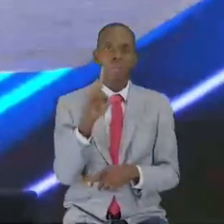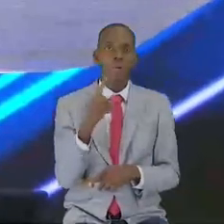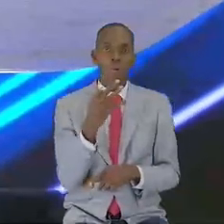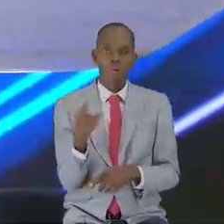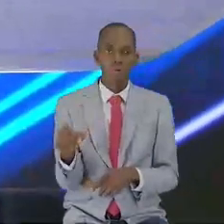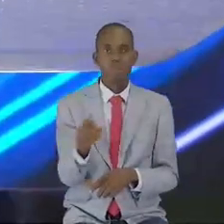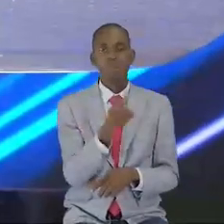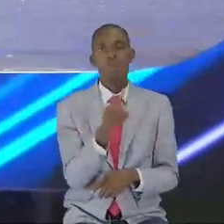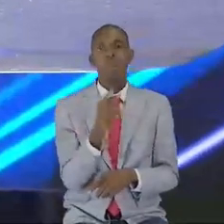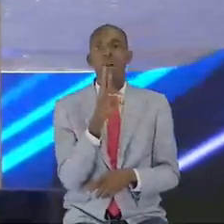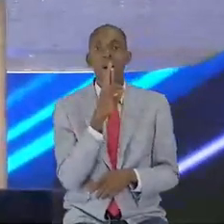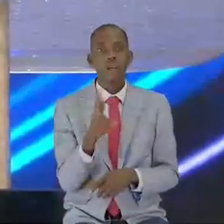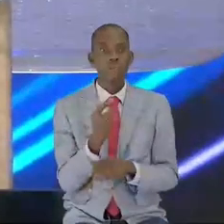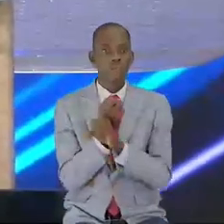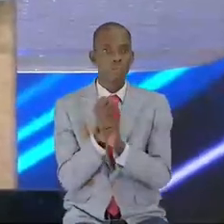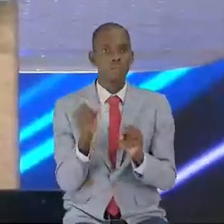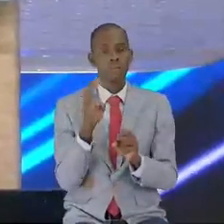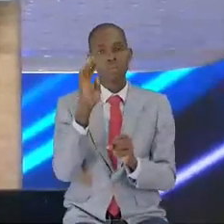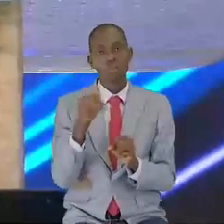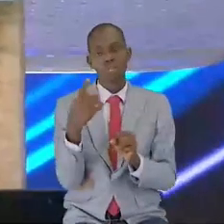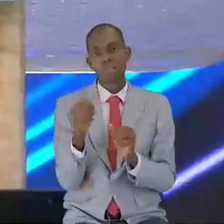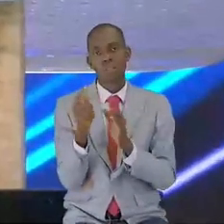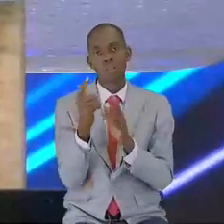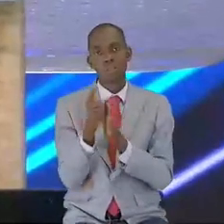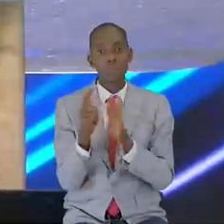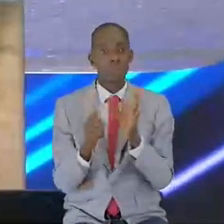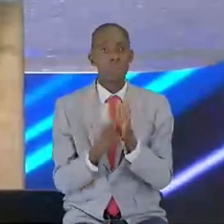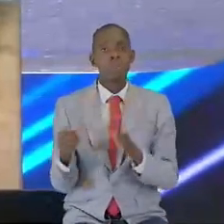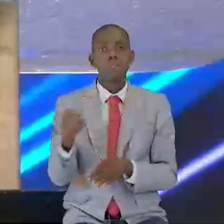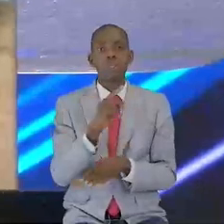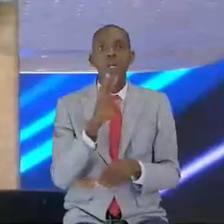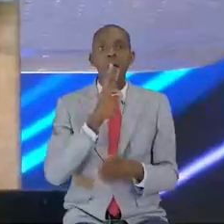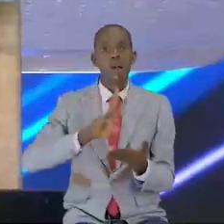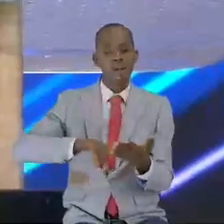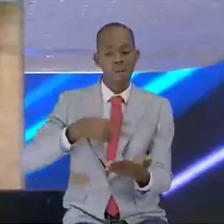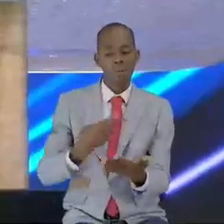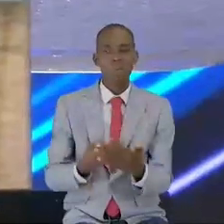loi. Vous êtes déchus de la grâce.